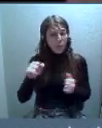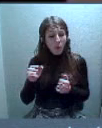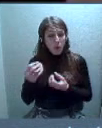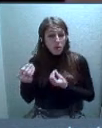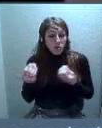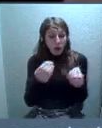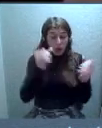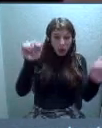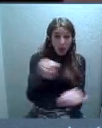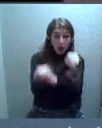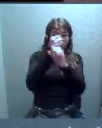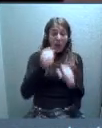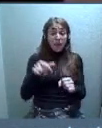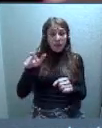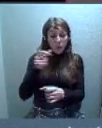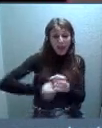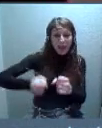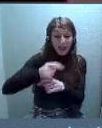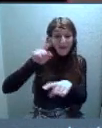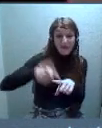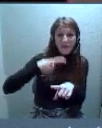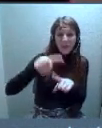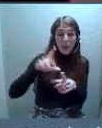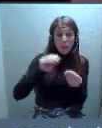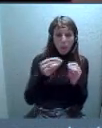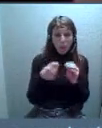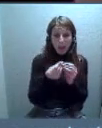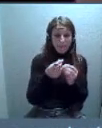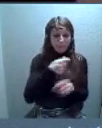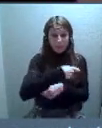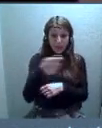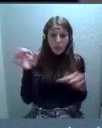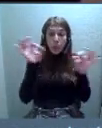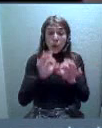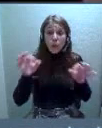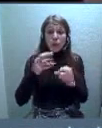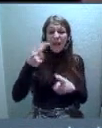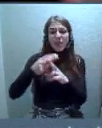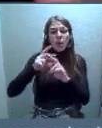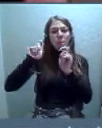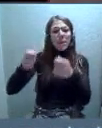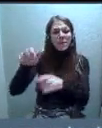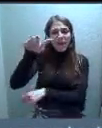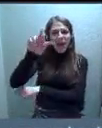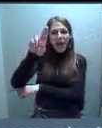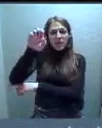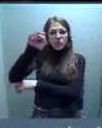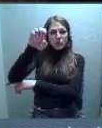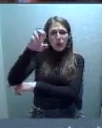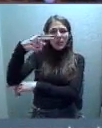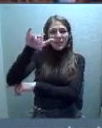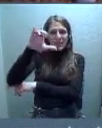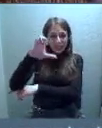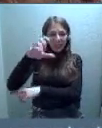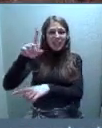a produit un film qui ne trouve pas de distributeur et qui s'appelle Arsenic et vieilles oreilles. Eh bien voilà, c'est entendu